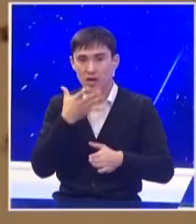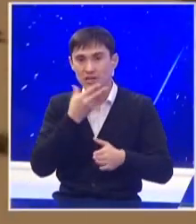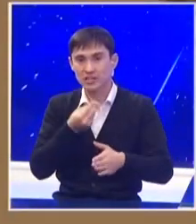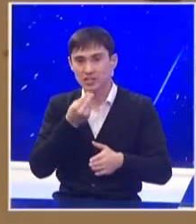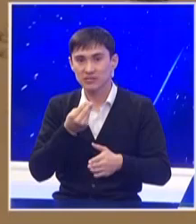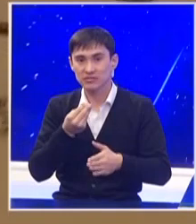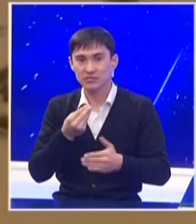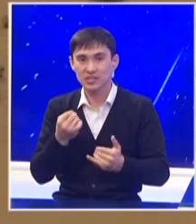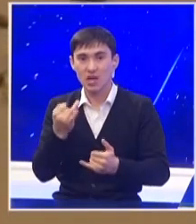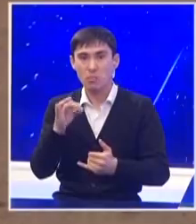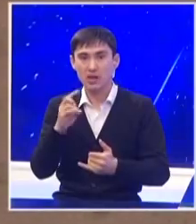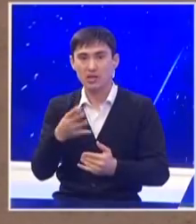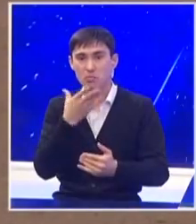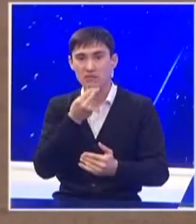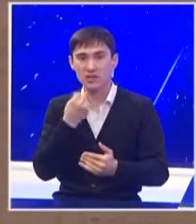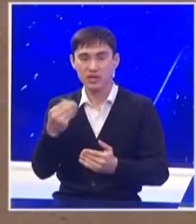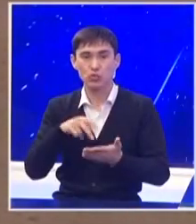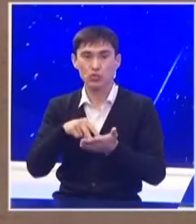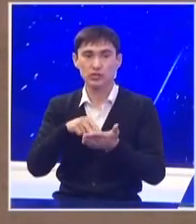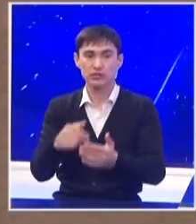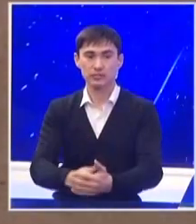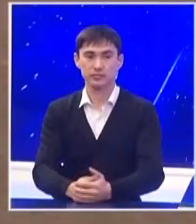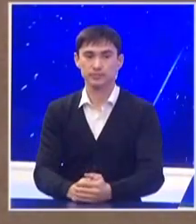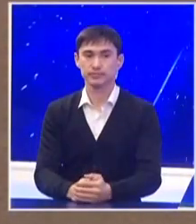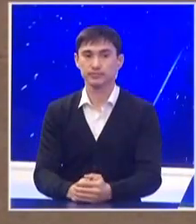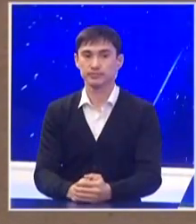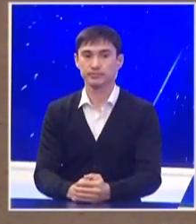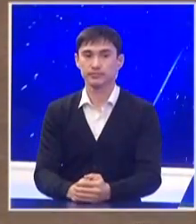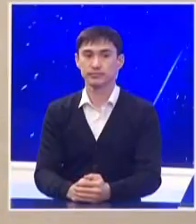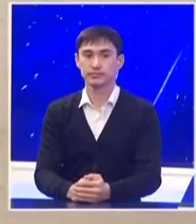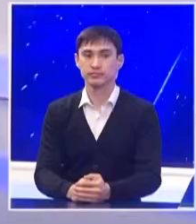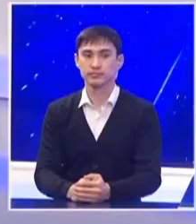красивейших в Эмирате и привлекательным для туристов.